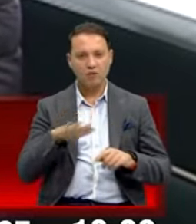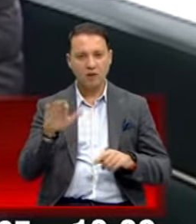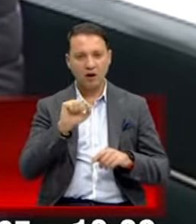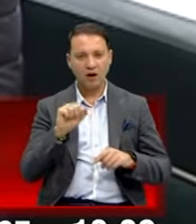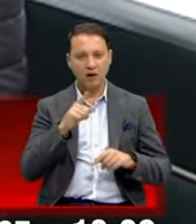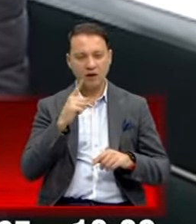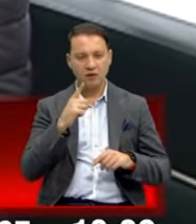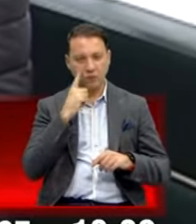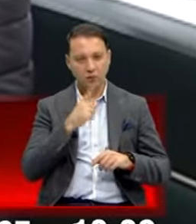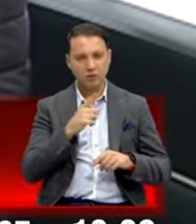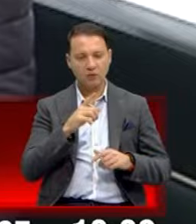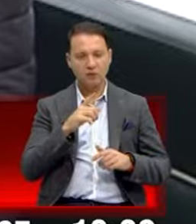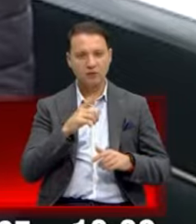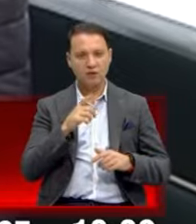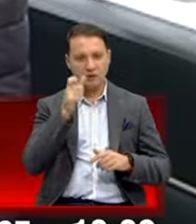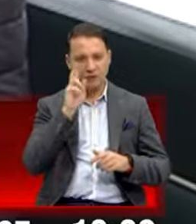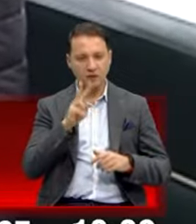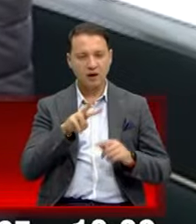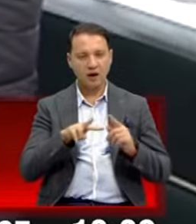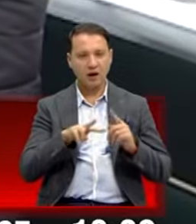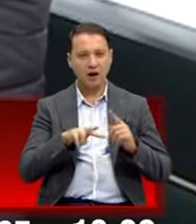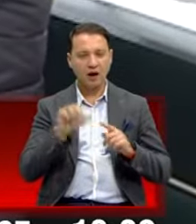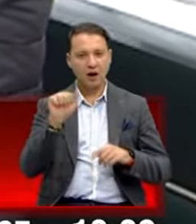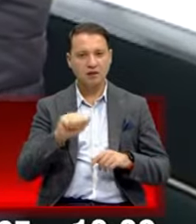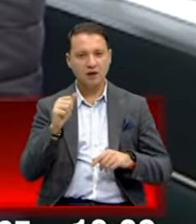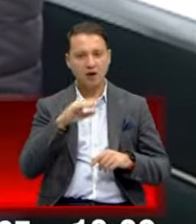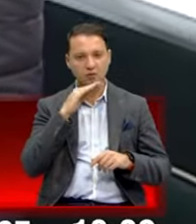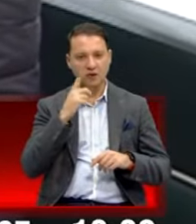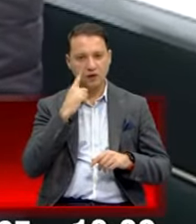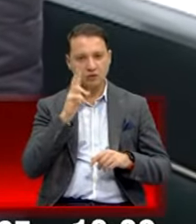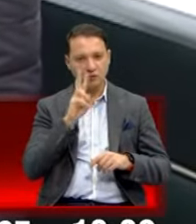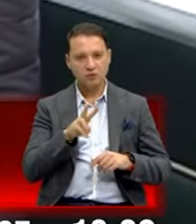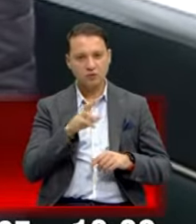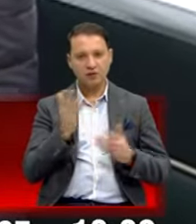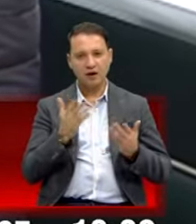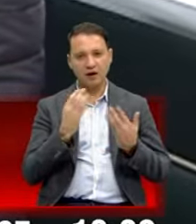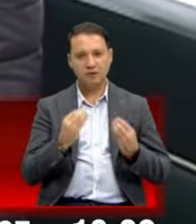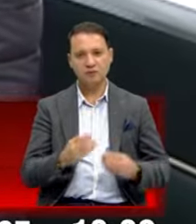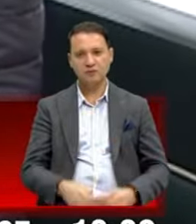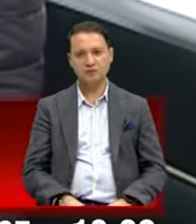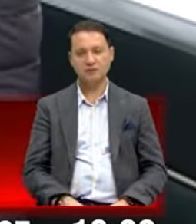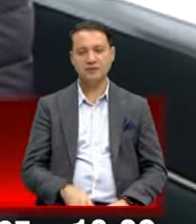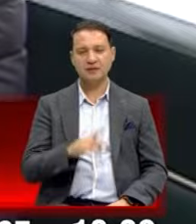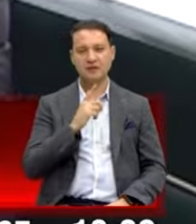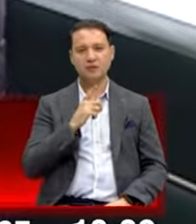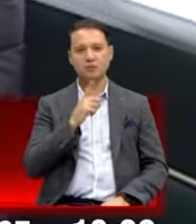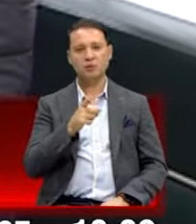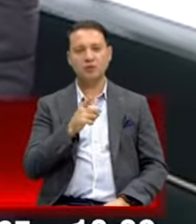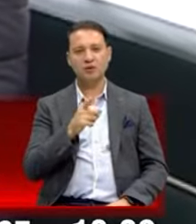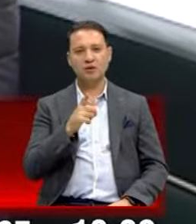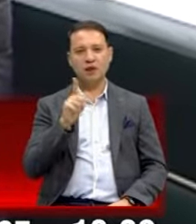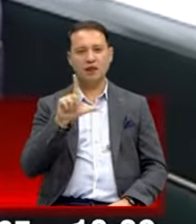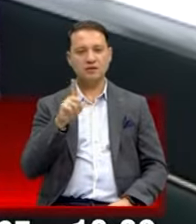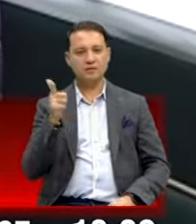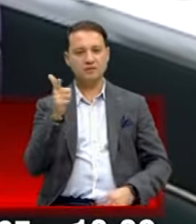kesiliyor şahit evet, oluyor. Tam ortasında olduğumuz için Asya ve Avrupa'ya şahit göstererek herhalde daha iyi oluyor diye evet, düşünüyoruz. Bu